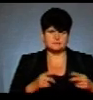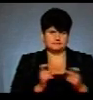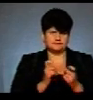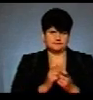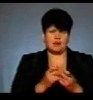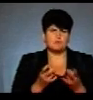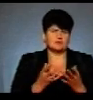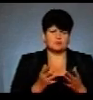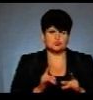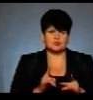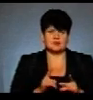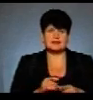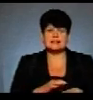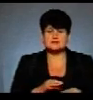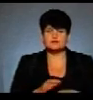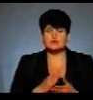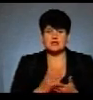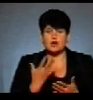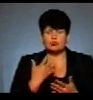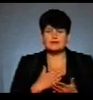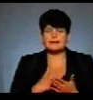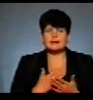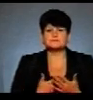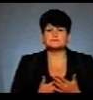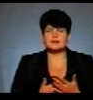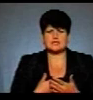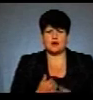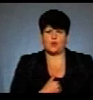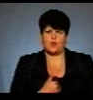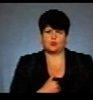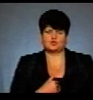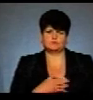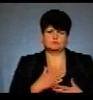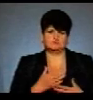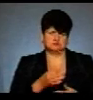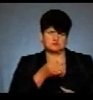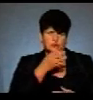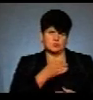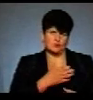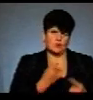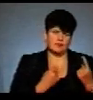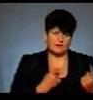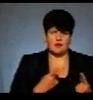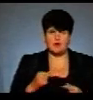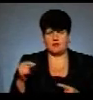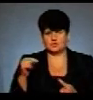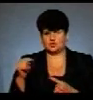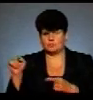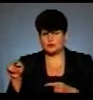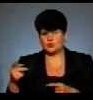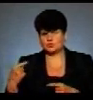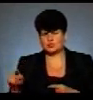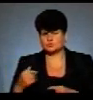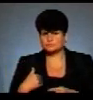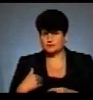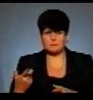насильство виникає, коли є предмет, так, конфлікту. Коли я хочу задовільнити одну потребу, мій суперник там хоче свою потребу задовільнити, ми